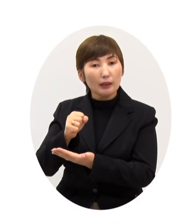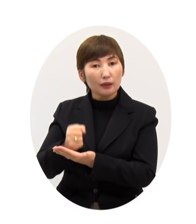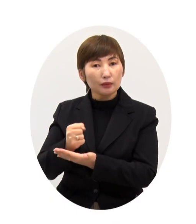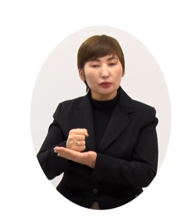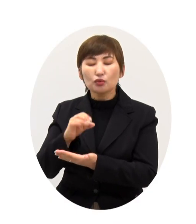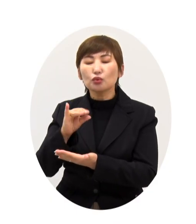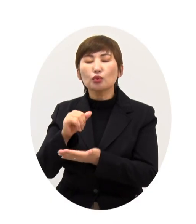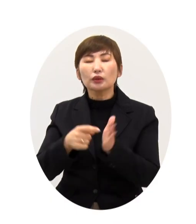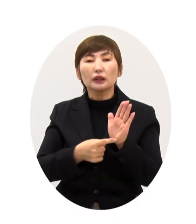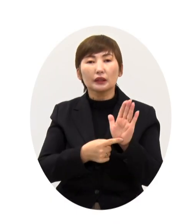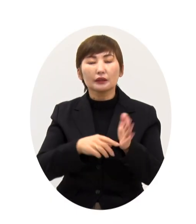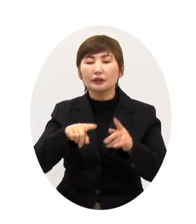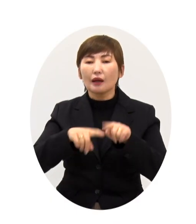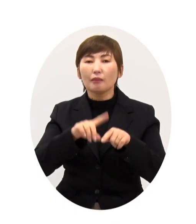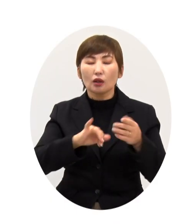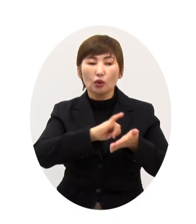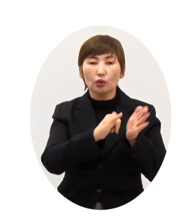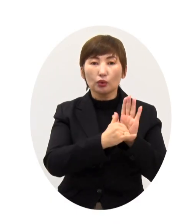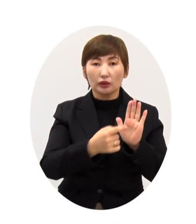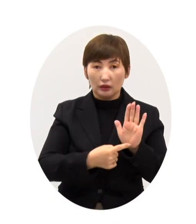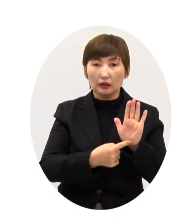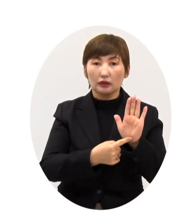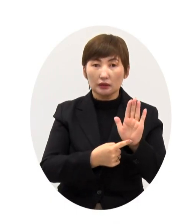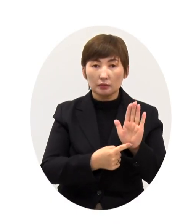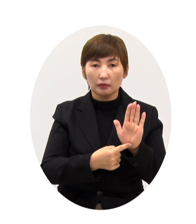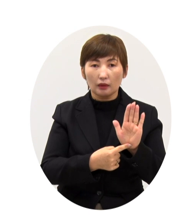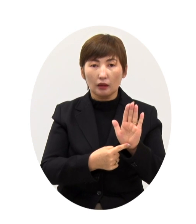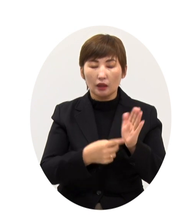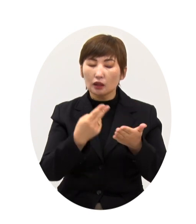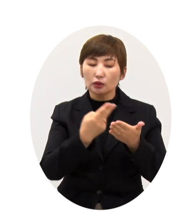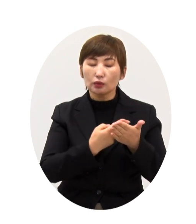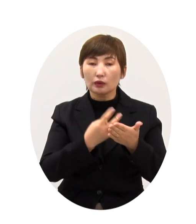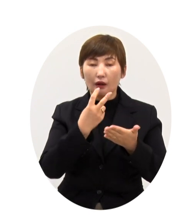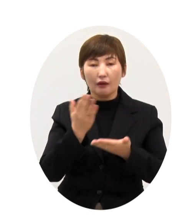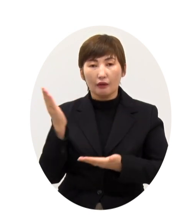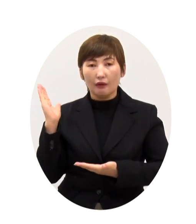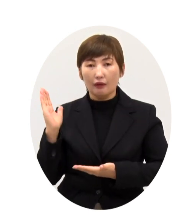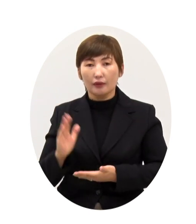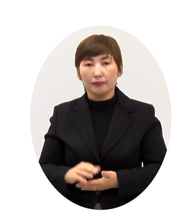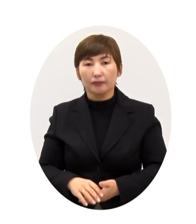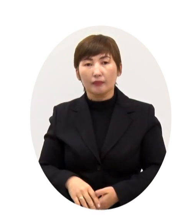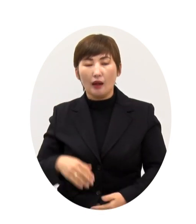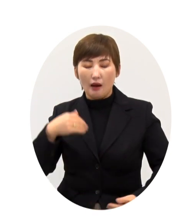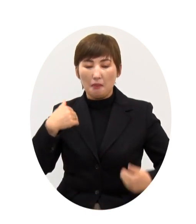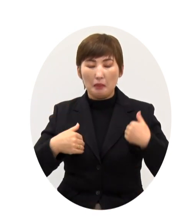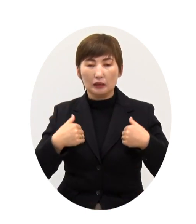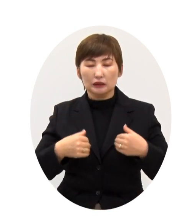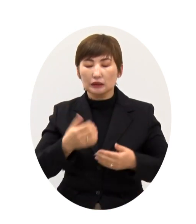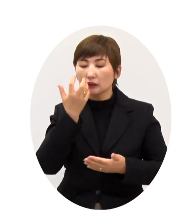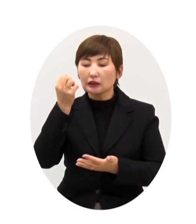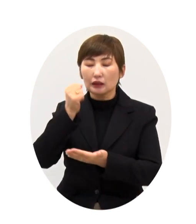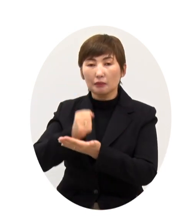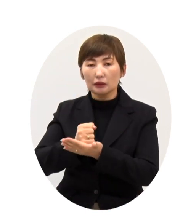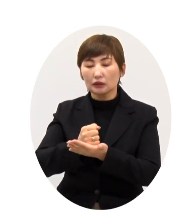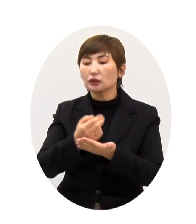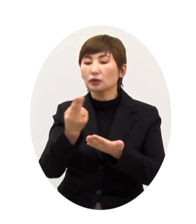ямар амтныг дүрсэлсэн, мөн ямар утга бэлэгдлийг илэрхийлсэн байгааг зургаас хараарай. За багш нь тамганы зургийг